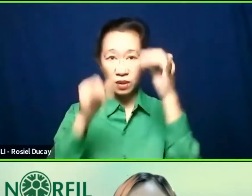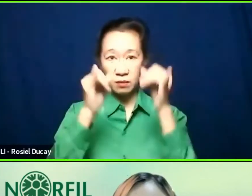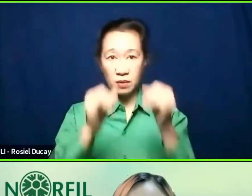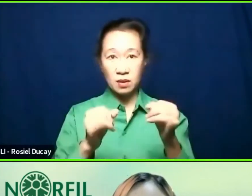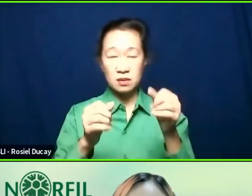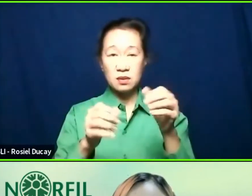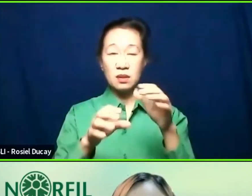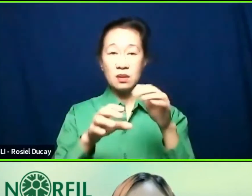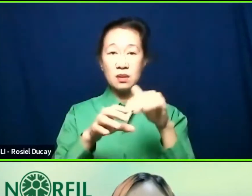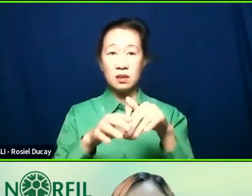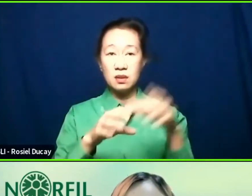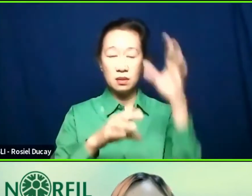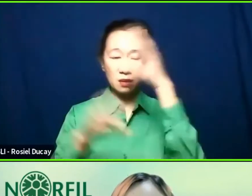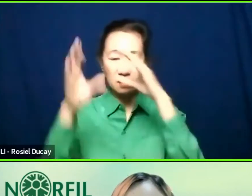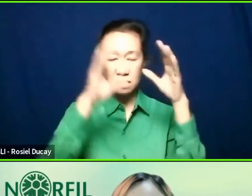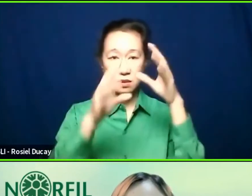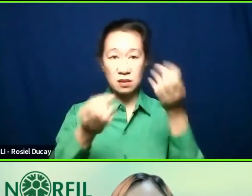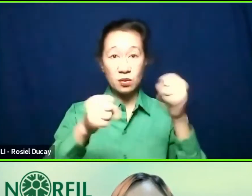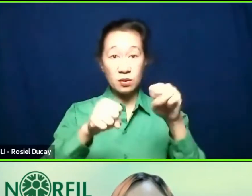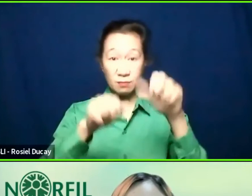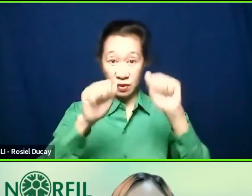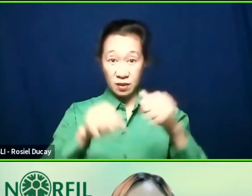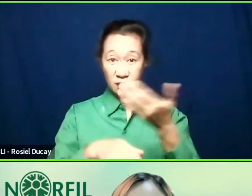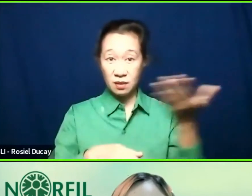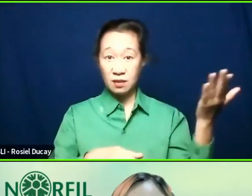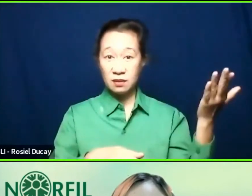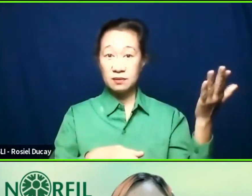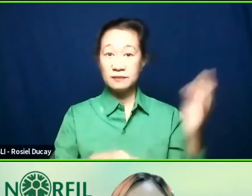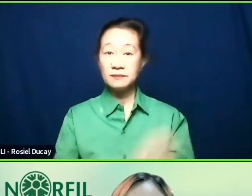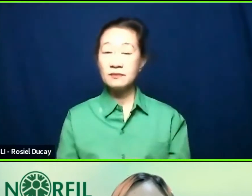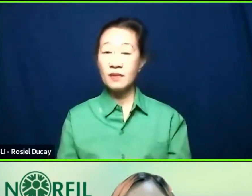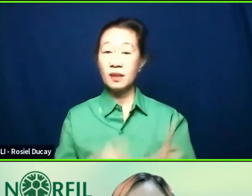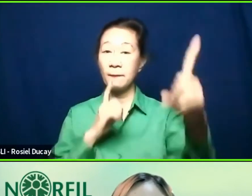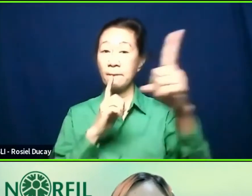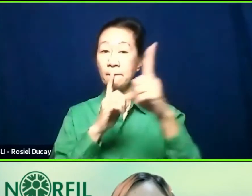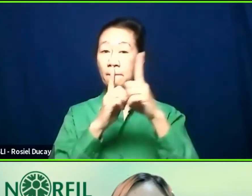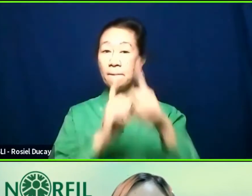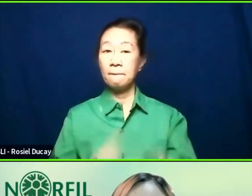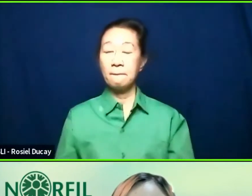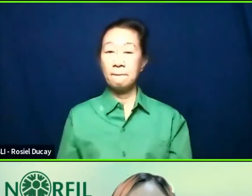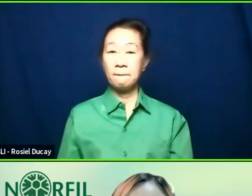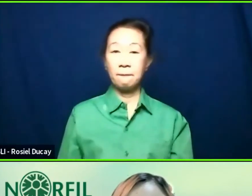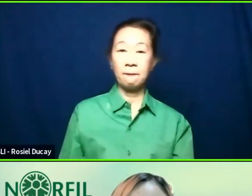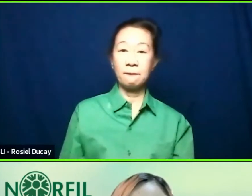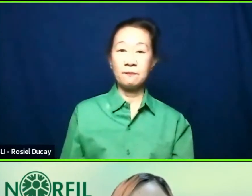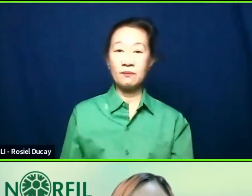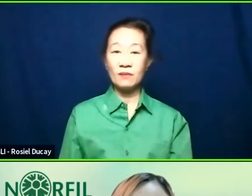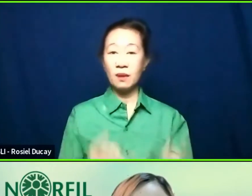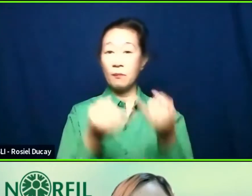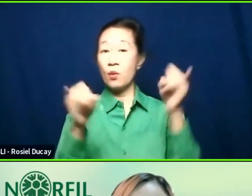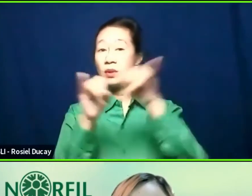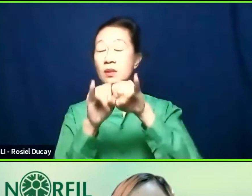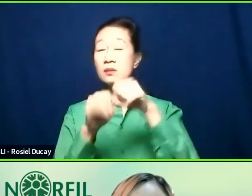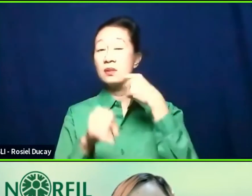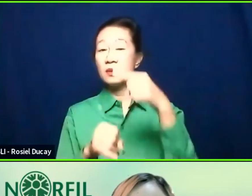in crisis situation. So pwede yan silang ninyong lapitan. Ang importante, no, sabi nga ni